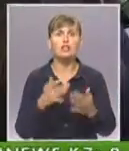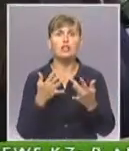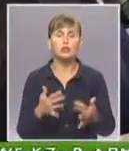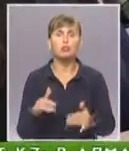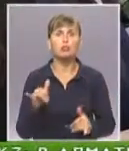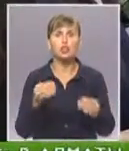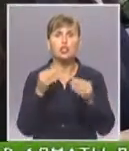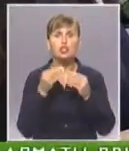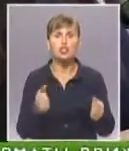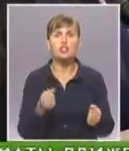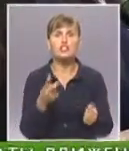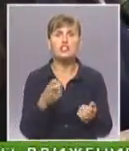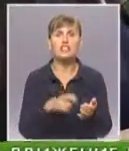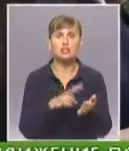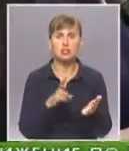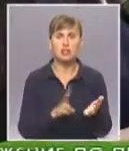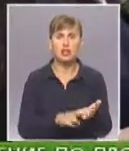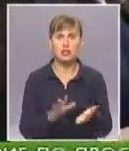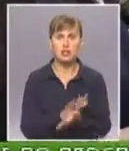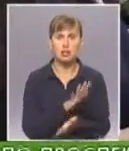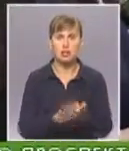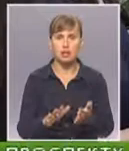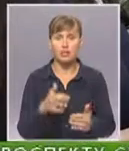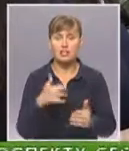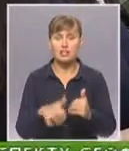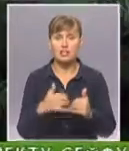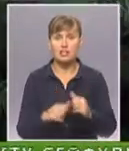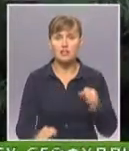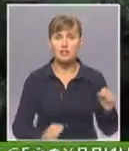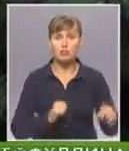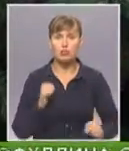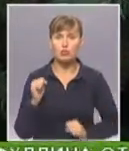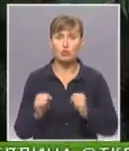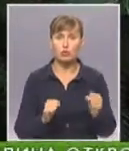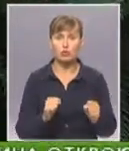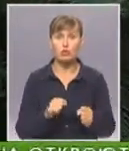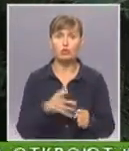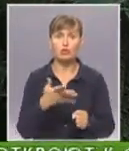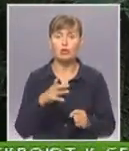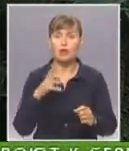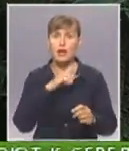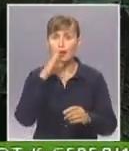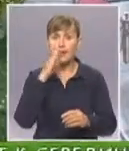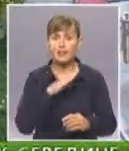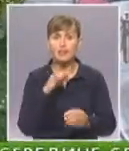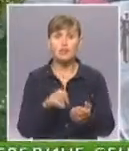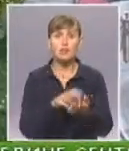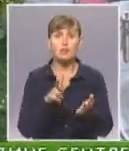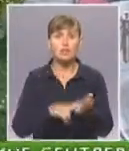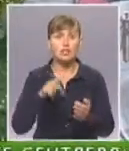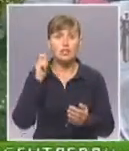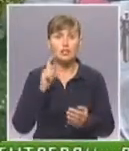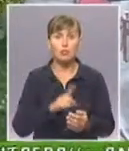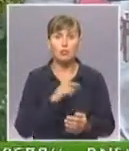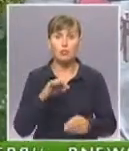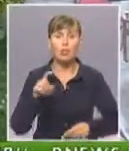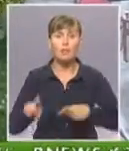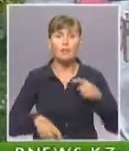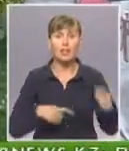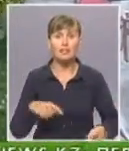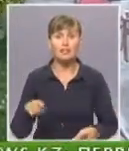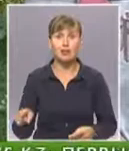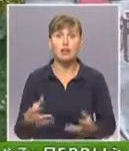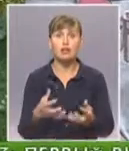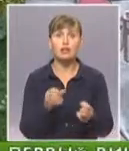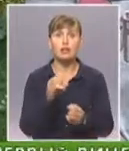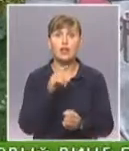исчезли 217 грантов. Среди возмущенных родителей и самих абитуриентов 18-летний мастер спорта по спортивной гимнастике Батурин Данил. Он набрал